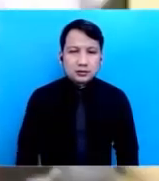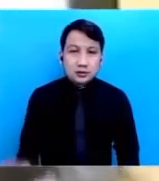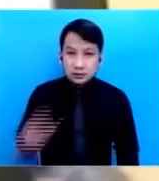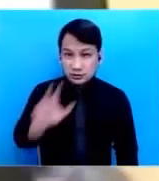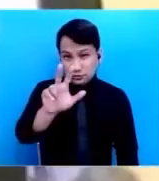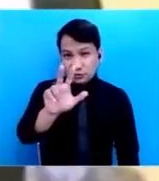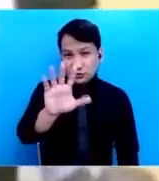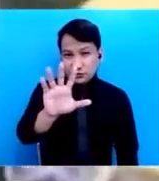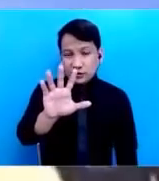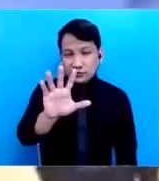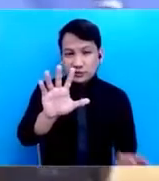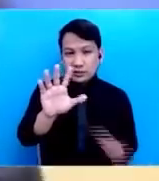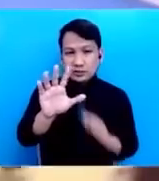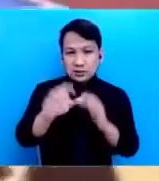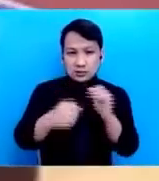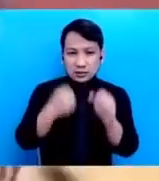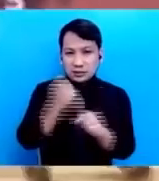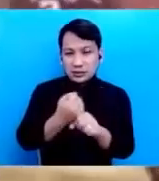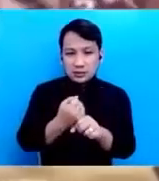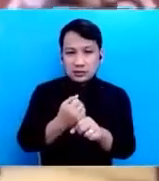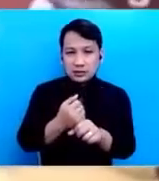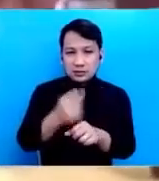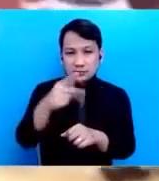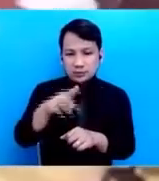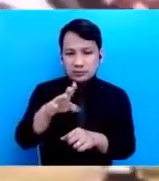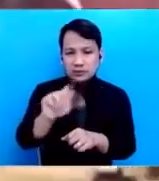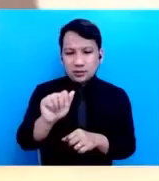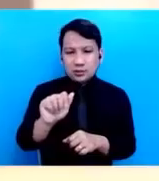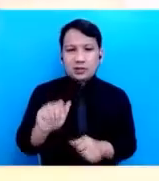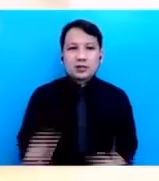Years sa PBA. Lastimosa sees a small